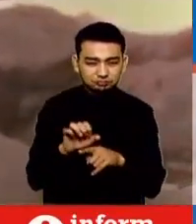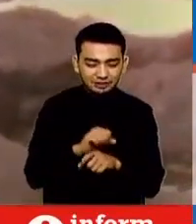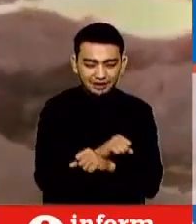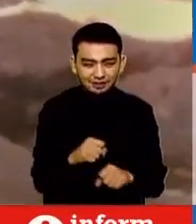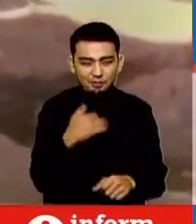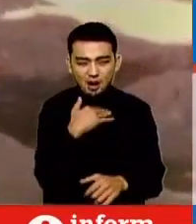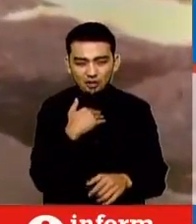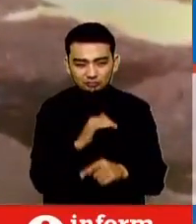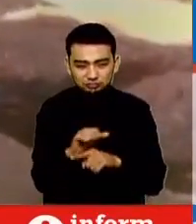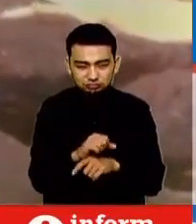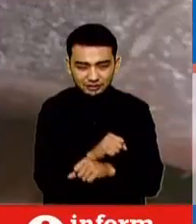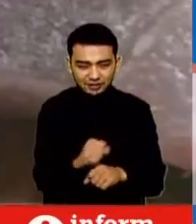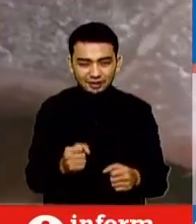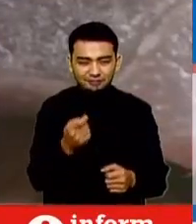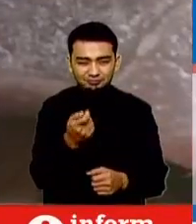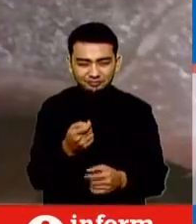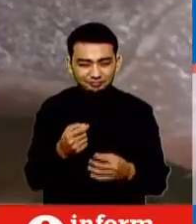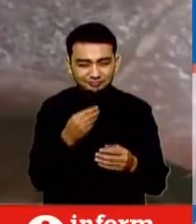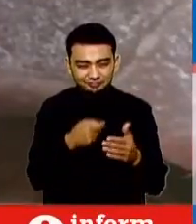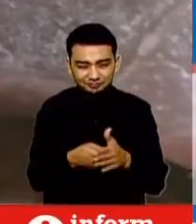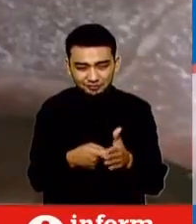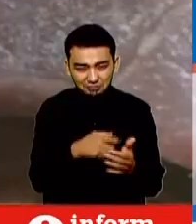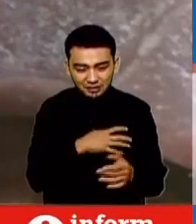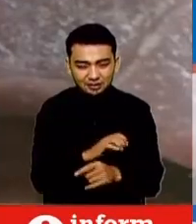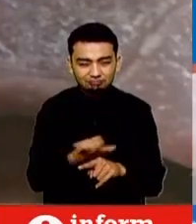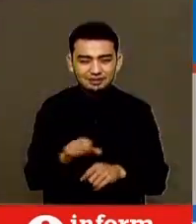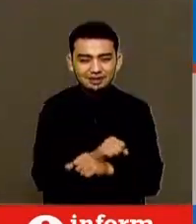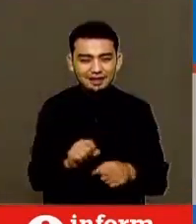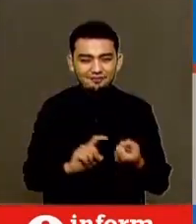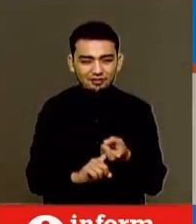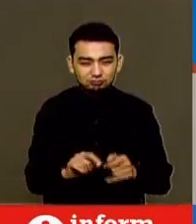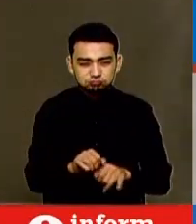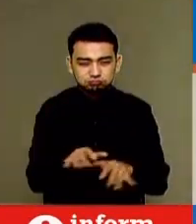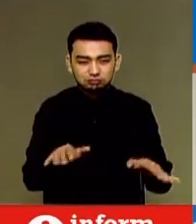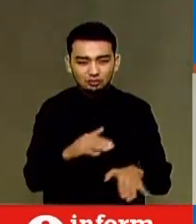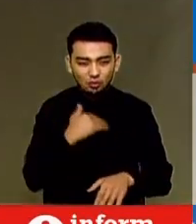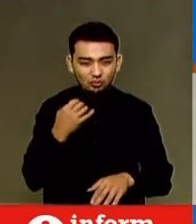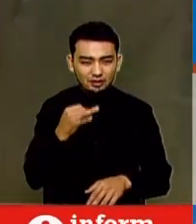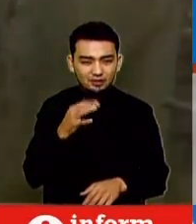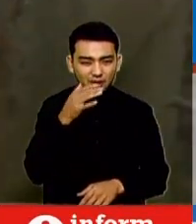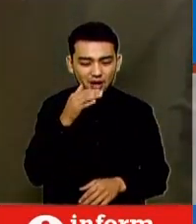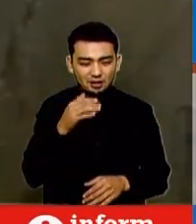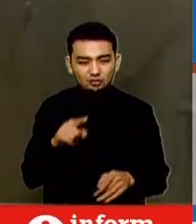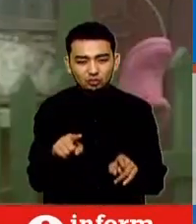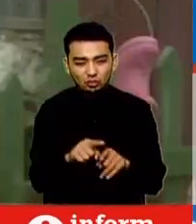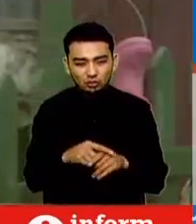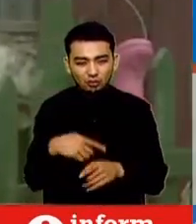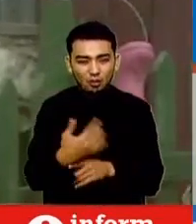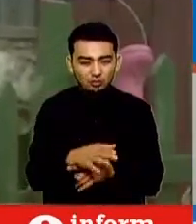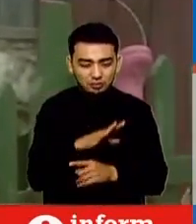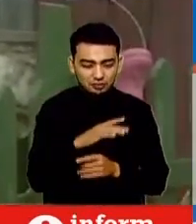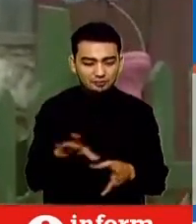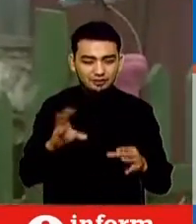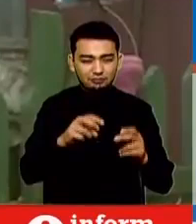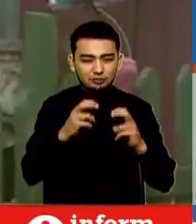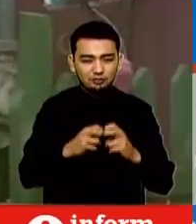вывоз с территории кормов и кормовых добавок. Чтобы пресечь распространение инфекции, произвели отлов бродячих собак. Жители просят не поддаваться